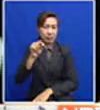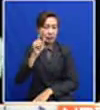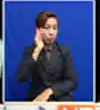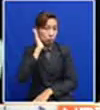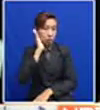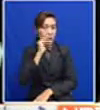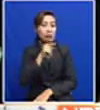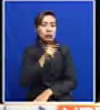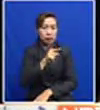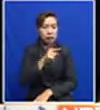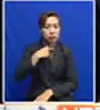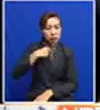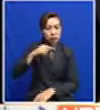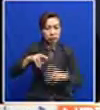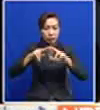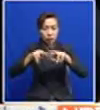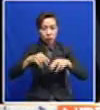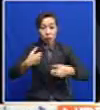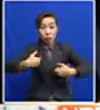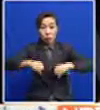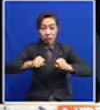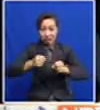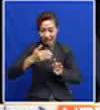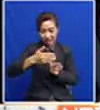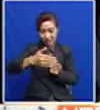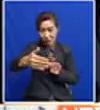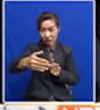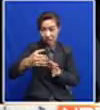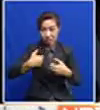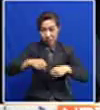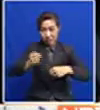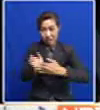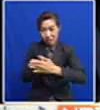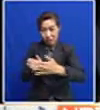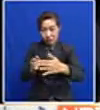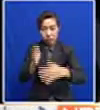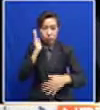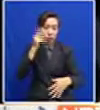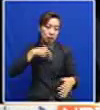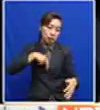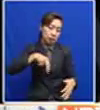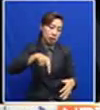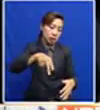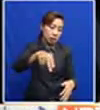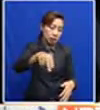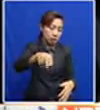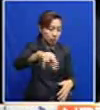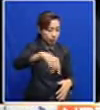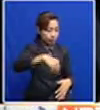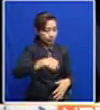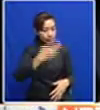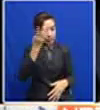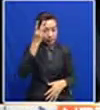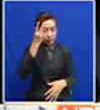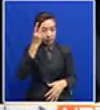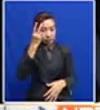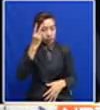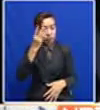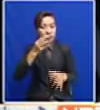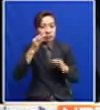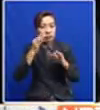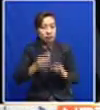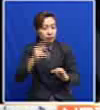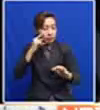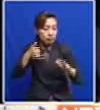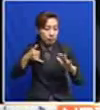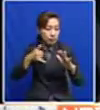วนไปมาอยู่บริเวณลานจอดรถจักรยานยนต์เข้าออกอยู่หลายรอบก่อนตัดสินใจลงมือแล้วก็ปีนออกไปบริเวณประตูหน้า